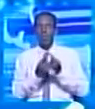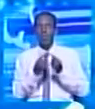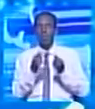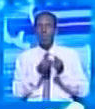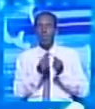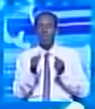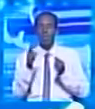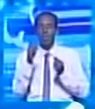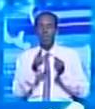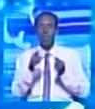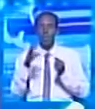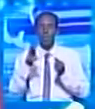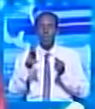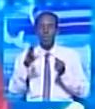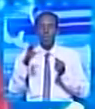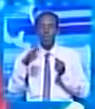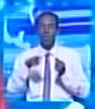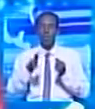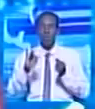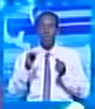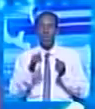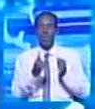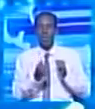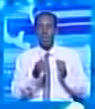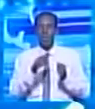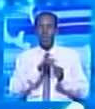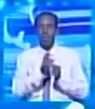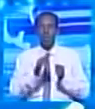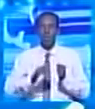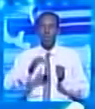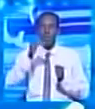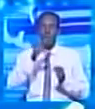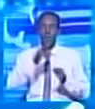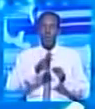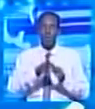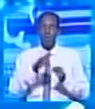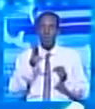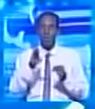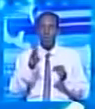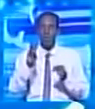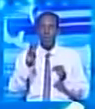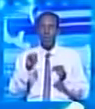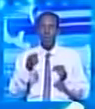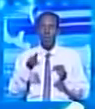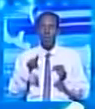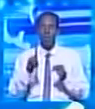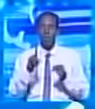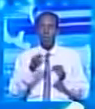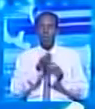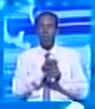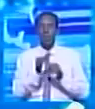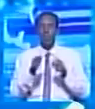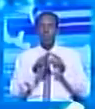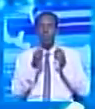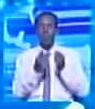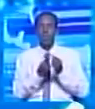militaire élémentaire pour les personnels féminins de l'armée de terre, et une formation supérieure appelée CM1, ou certificat militaire de premier degré, pour les